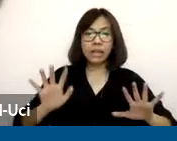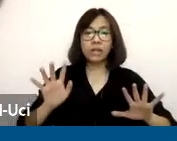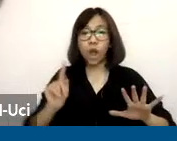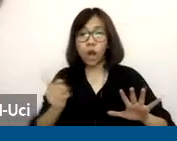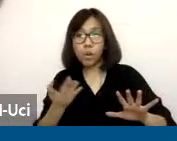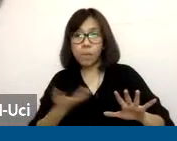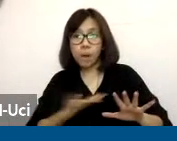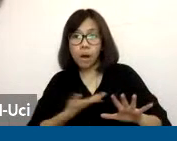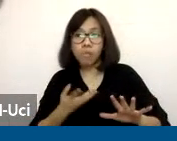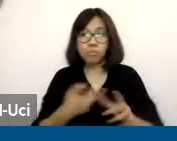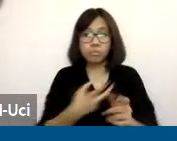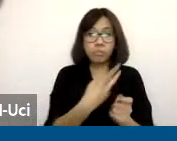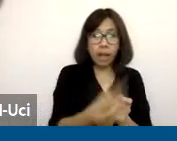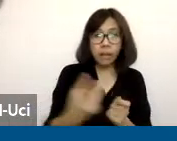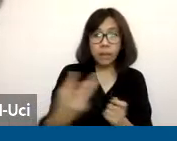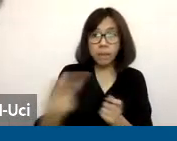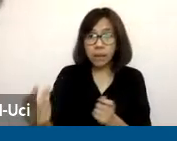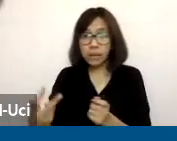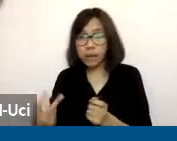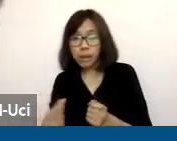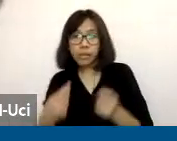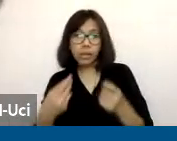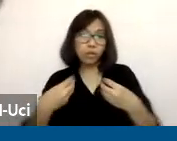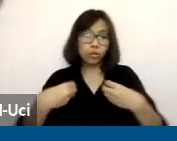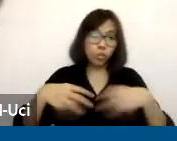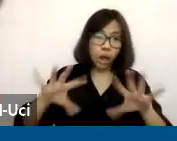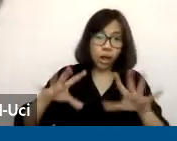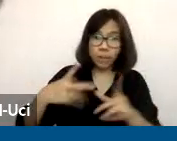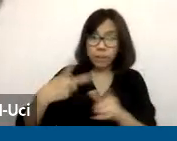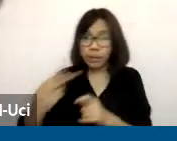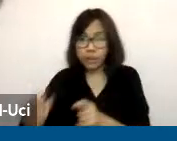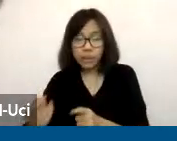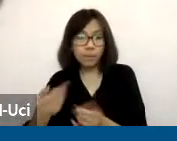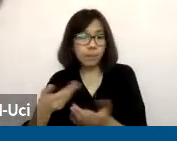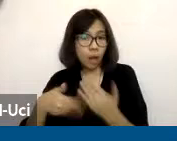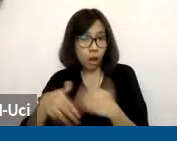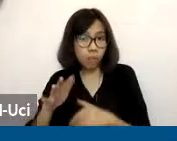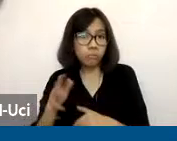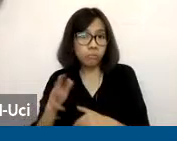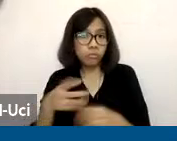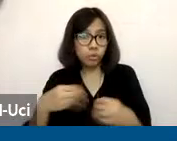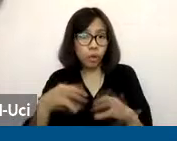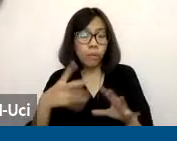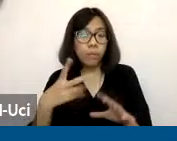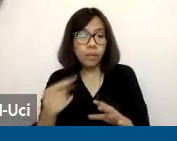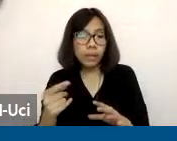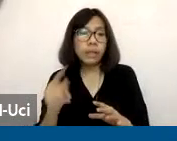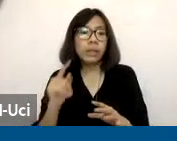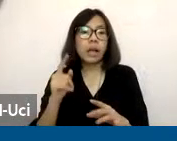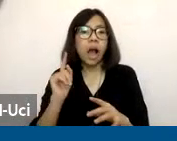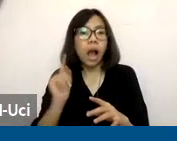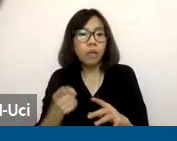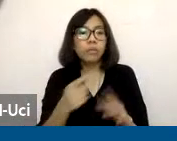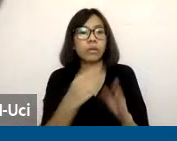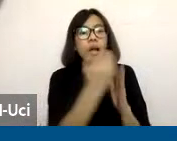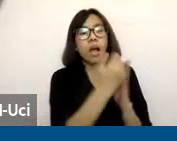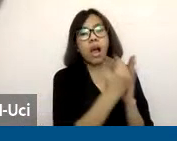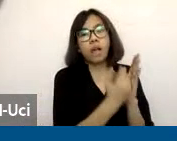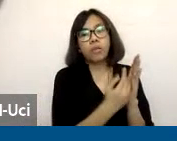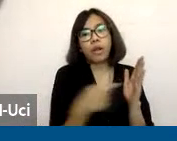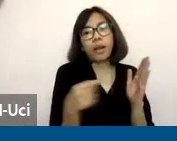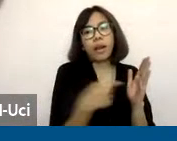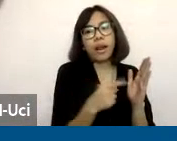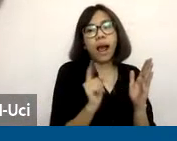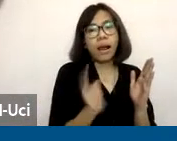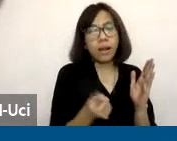batas dengan ad dukung oleh regulasi dan juga sarana